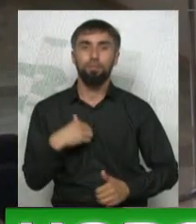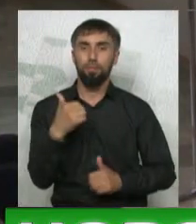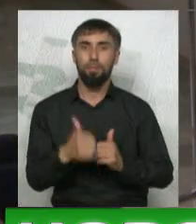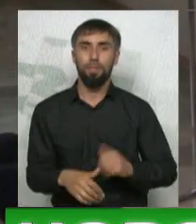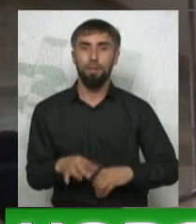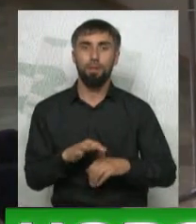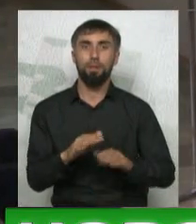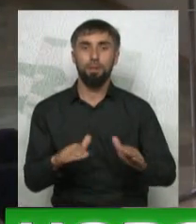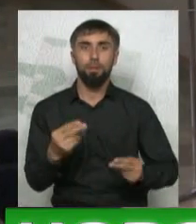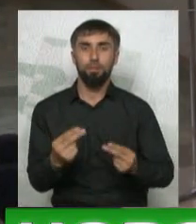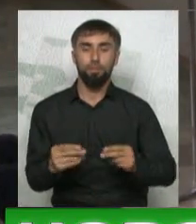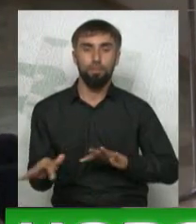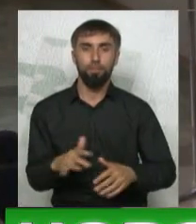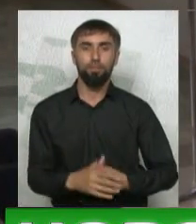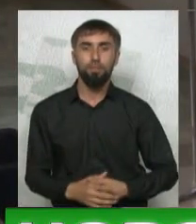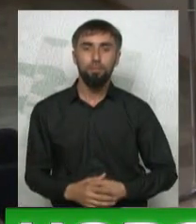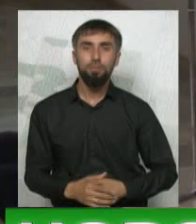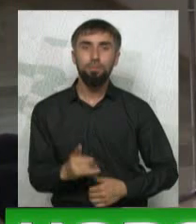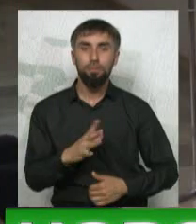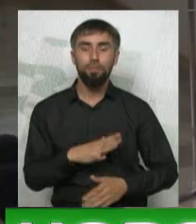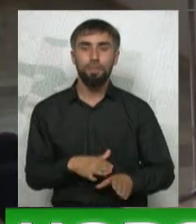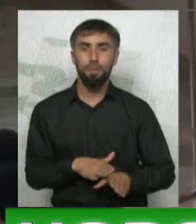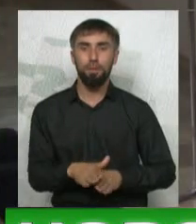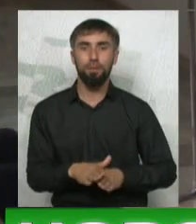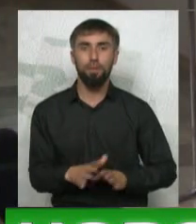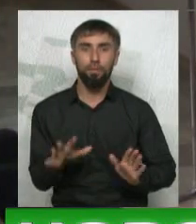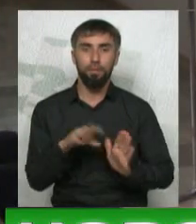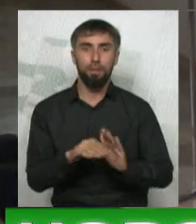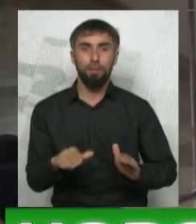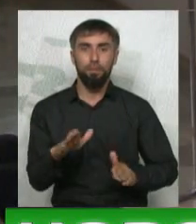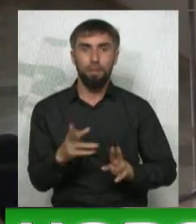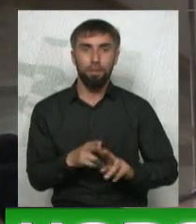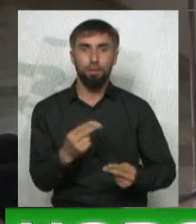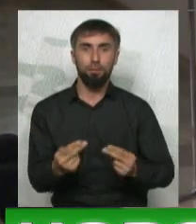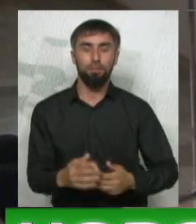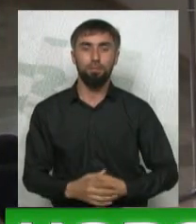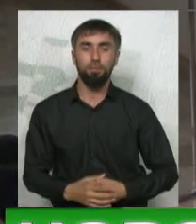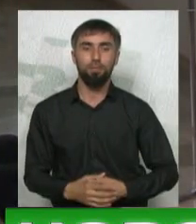проводим детские мероприятия, чтобы максимально вовлечь детей в эту игру.